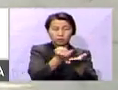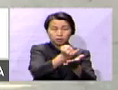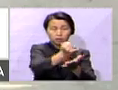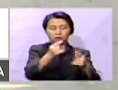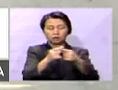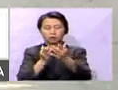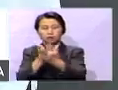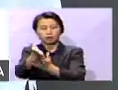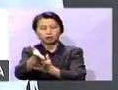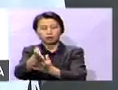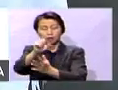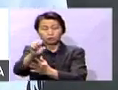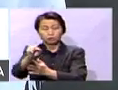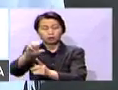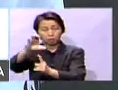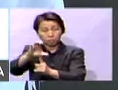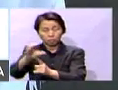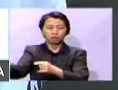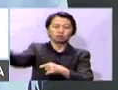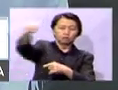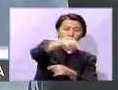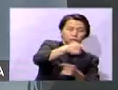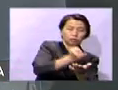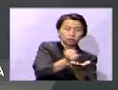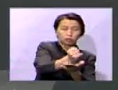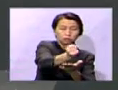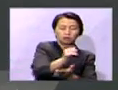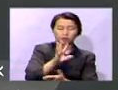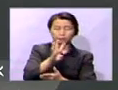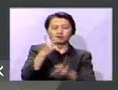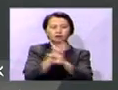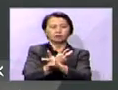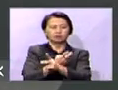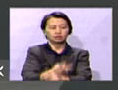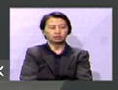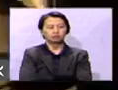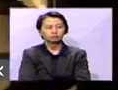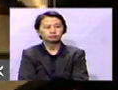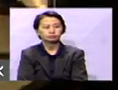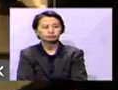Bandar Baru Salat Selatan dan membuat pusingan ke Bandar Baru Nilai sebanyak 4 kali.